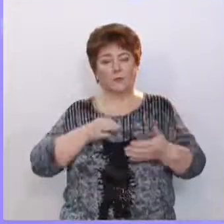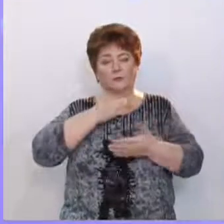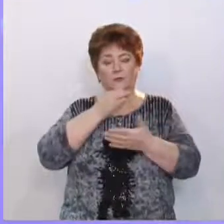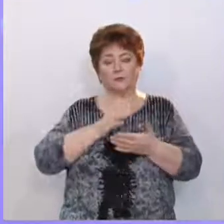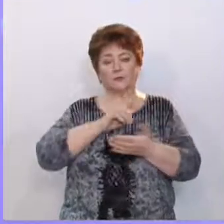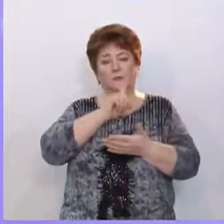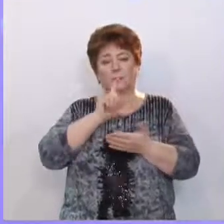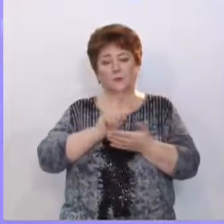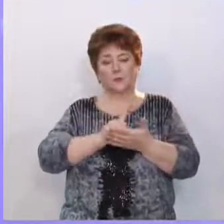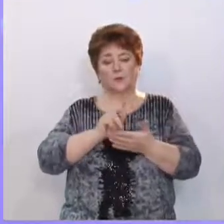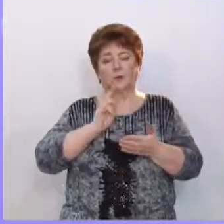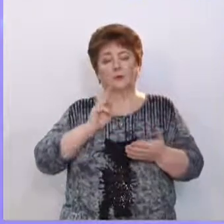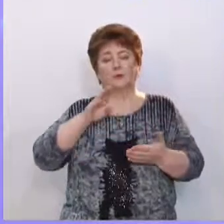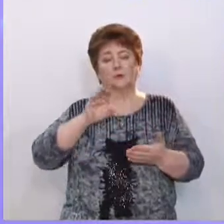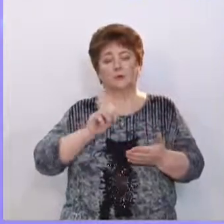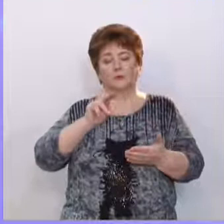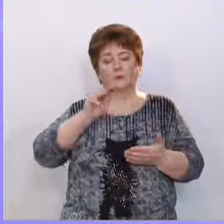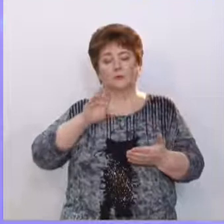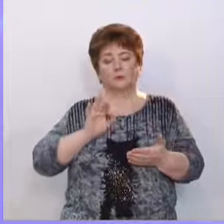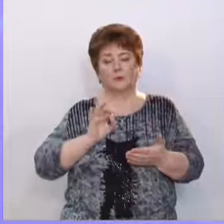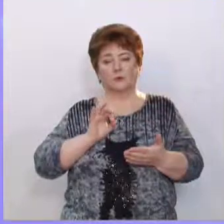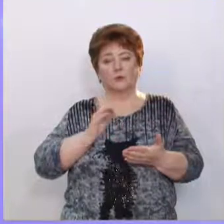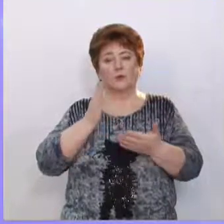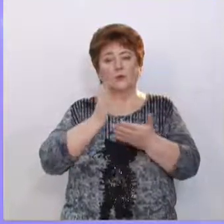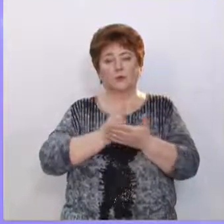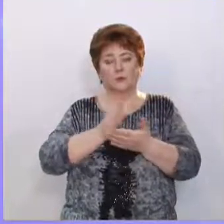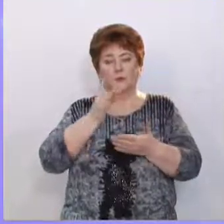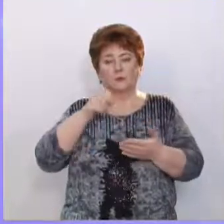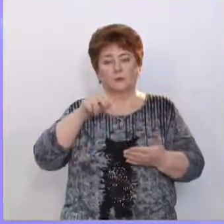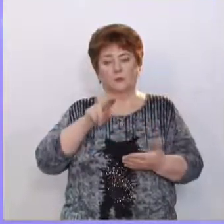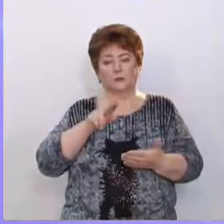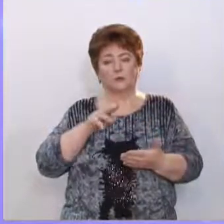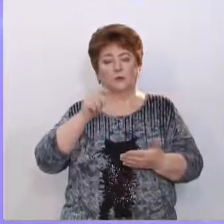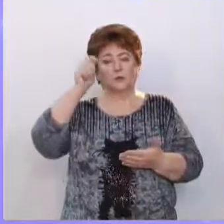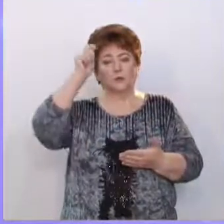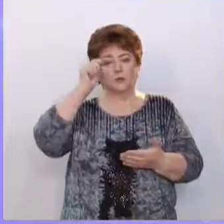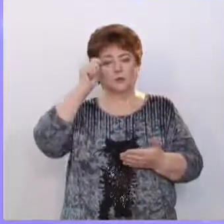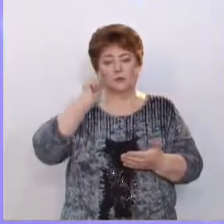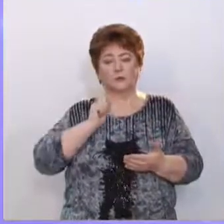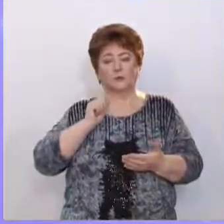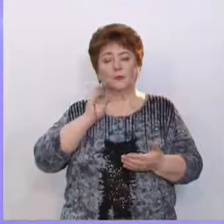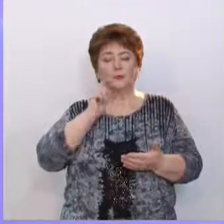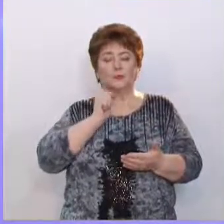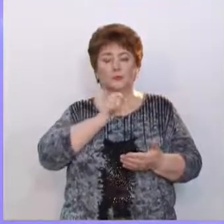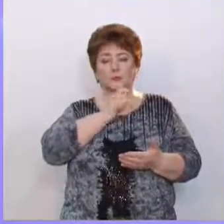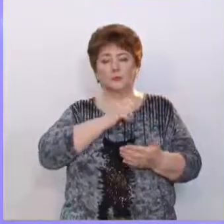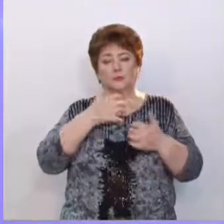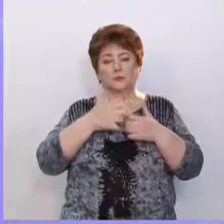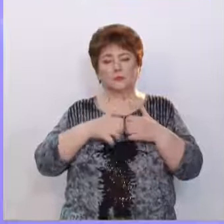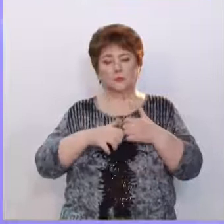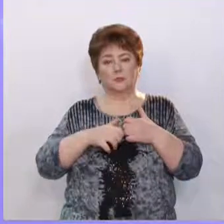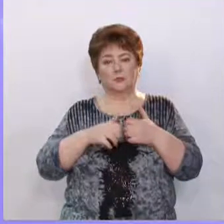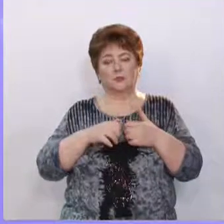на вопросы «кто?», «что?», имеет род мужской, женский и